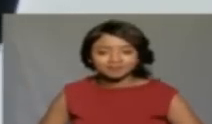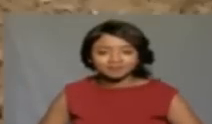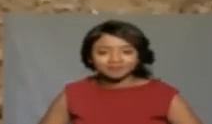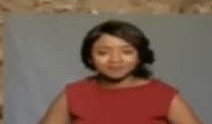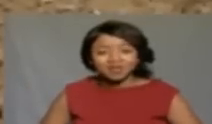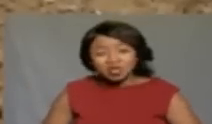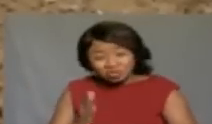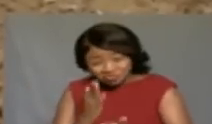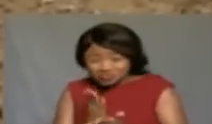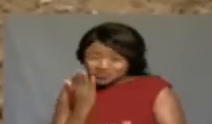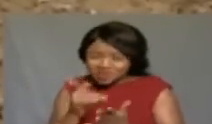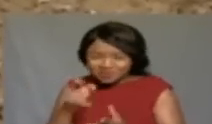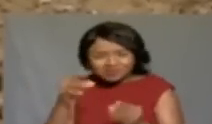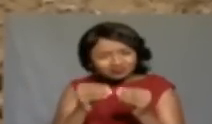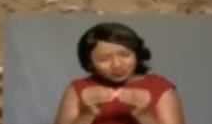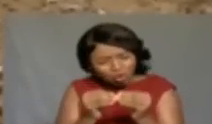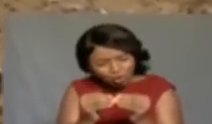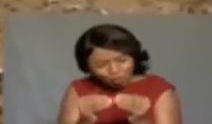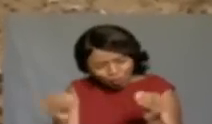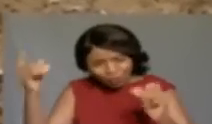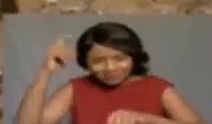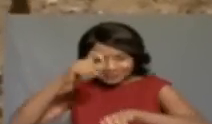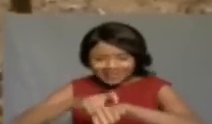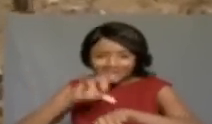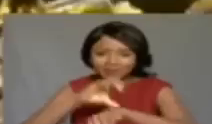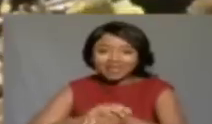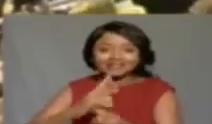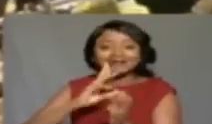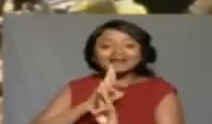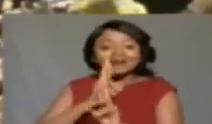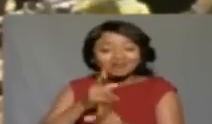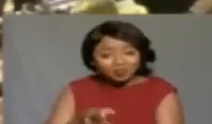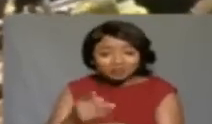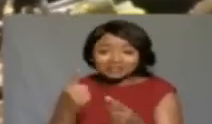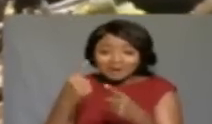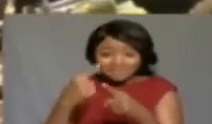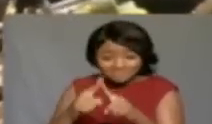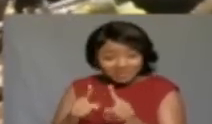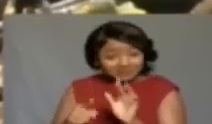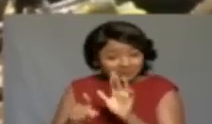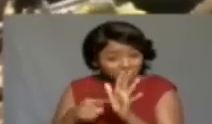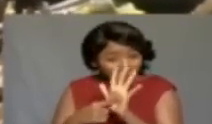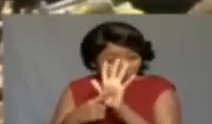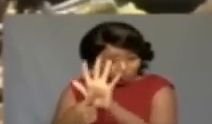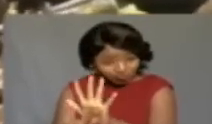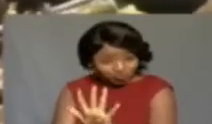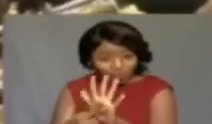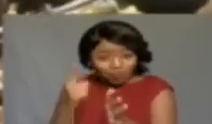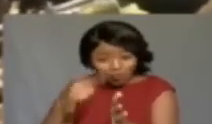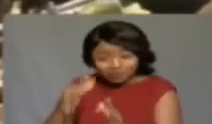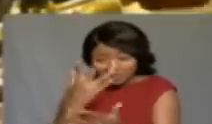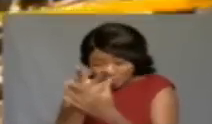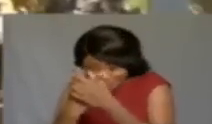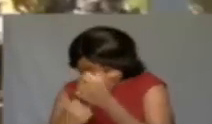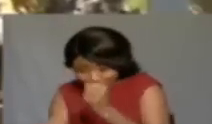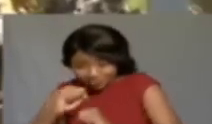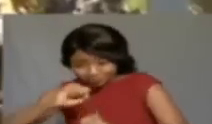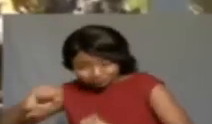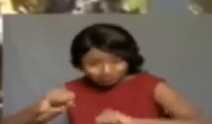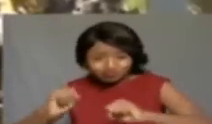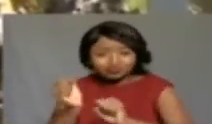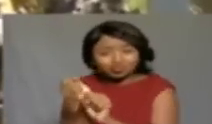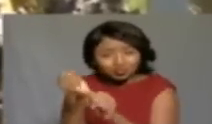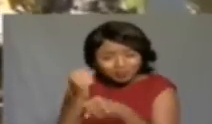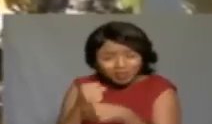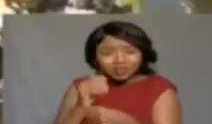huenda itachukua muda, waziri wa uchukuzi nchini Ethiopia Ziraj Fegesa pia alidokeza kwamba pande zote zinazidi kushirikiana ili kufanikisha